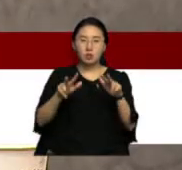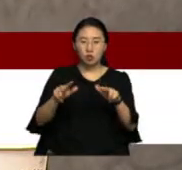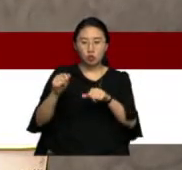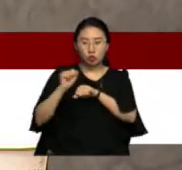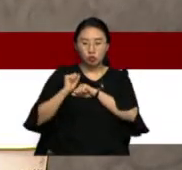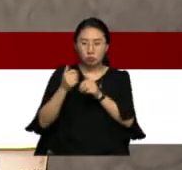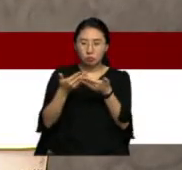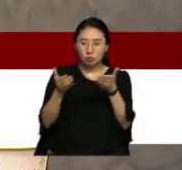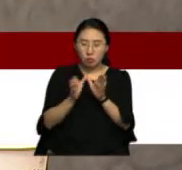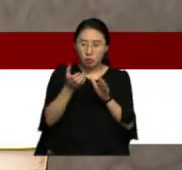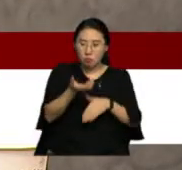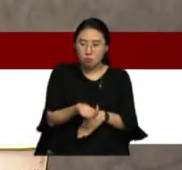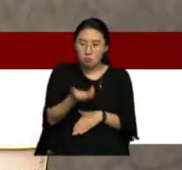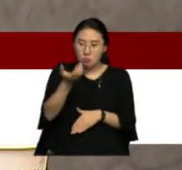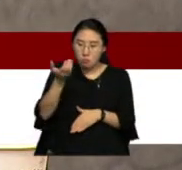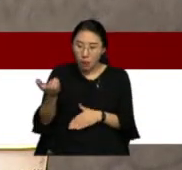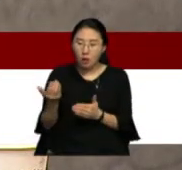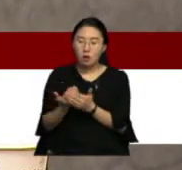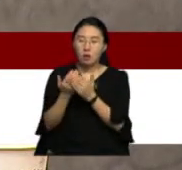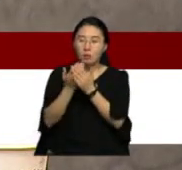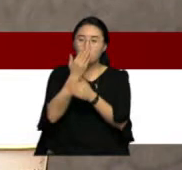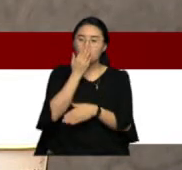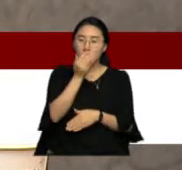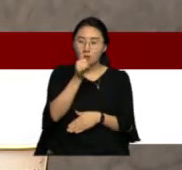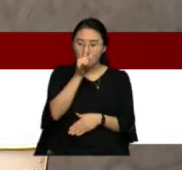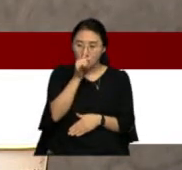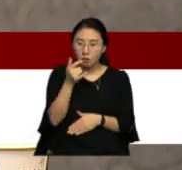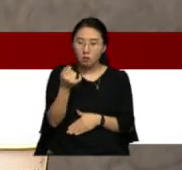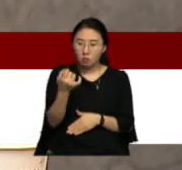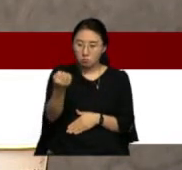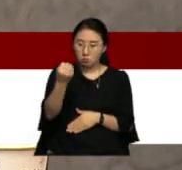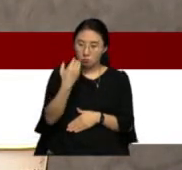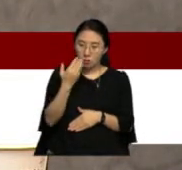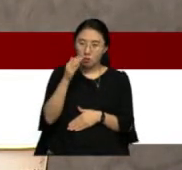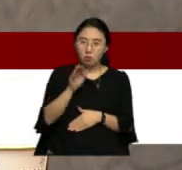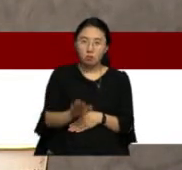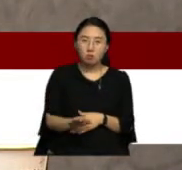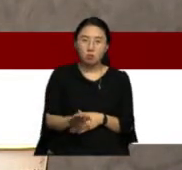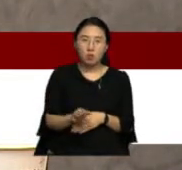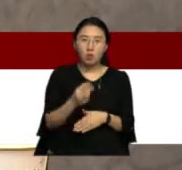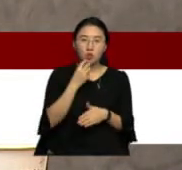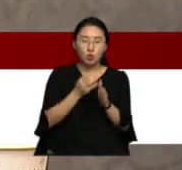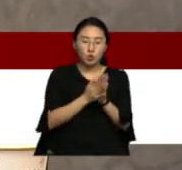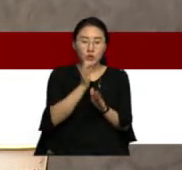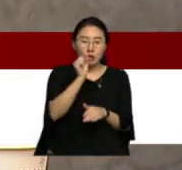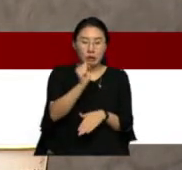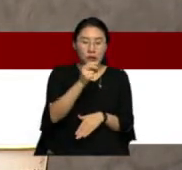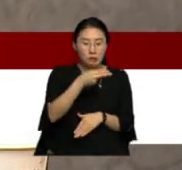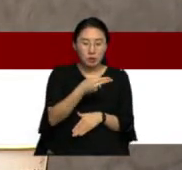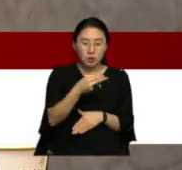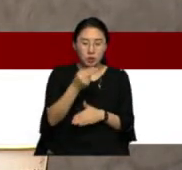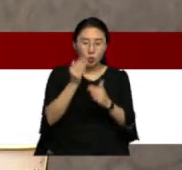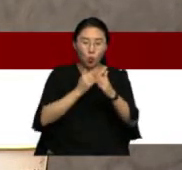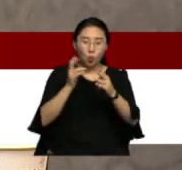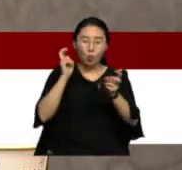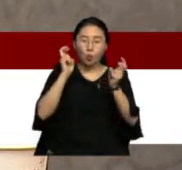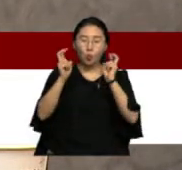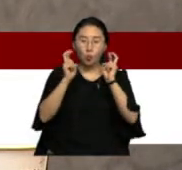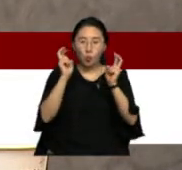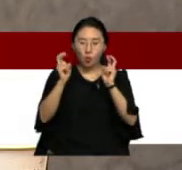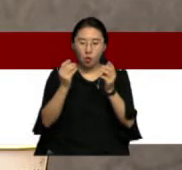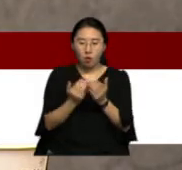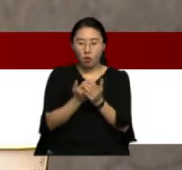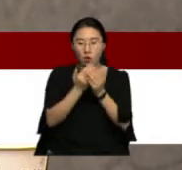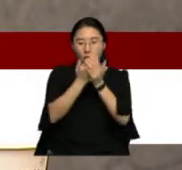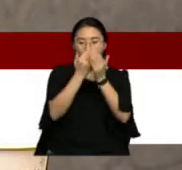군부대 이전하여 개발도 같이 2010년도 가을 군부대 이전 후 서울시 SH 공사